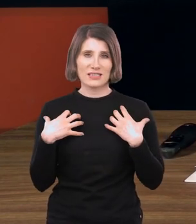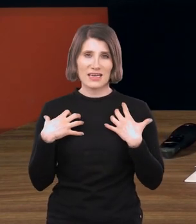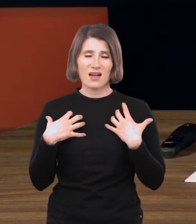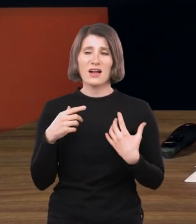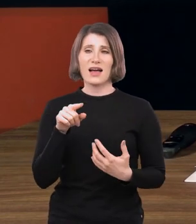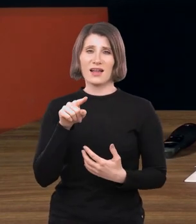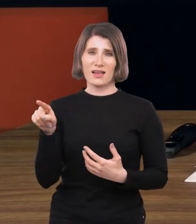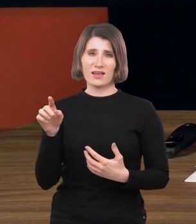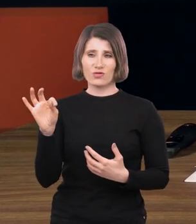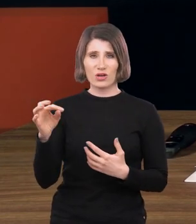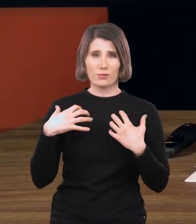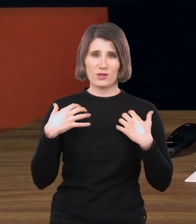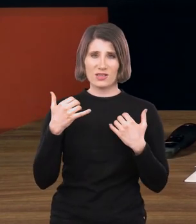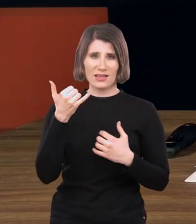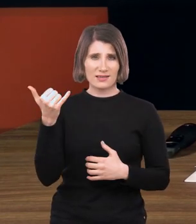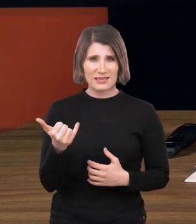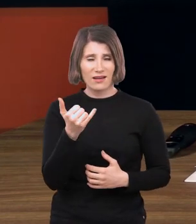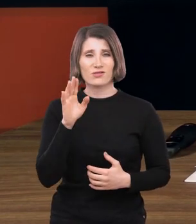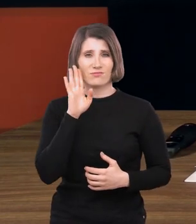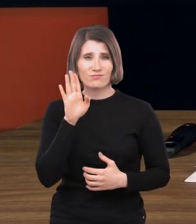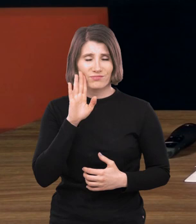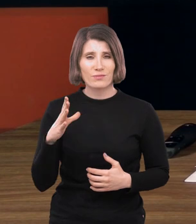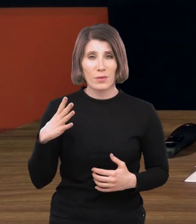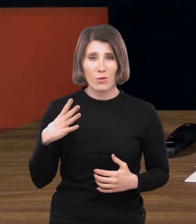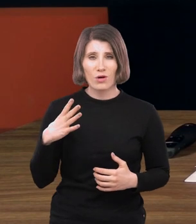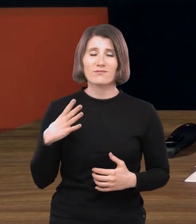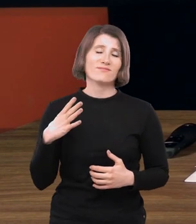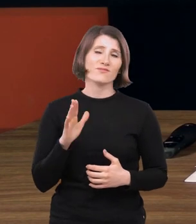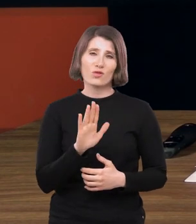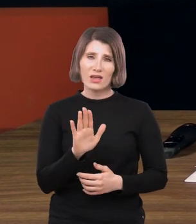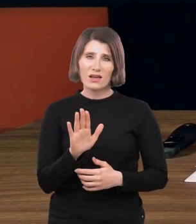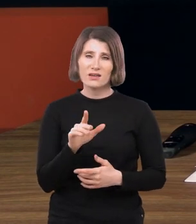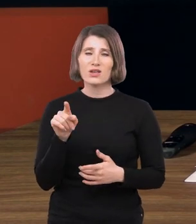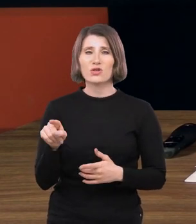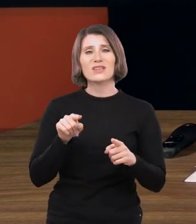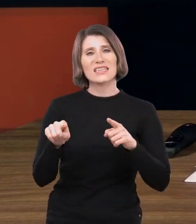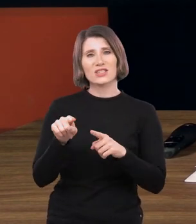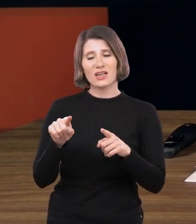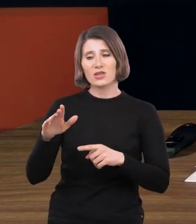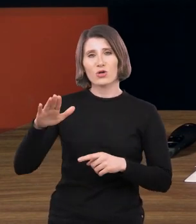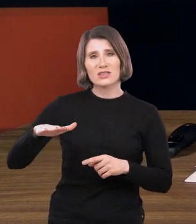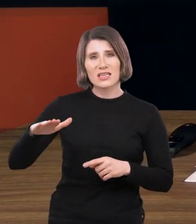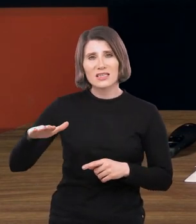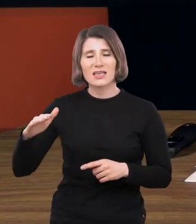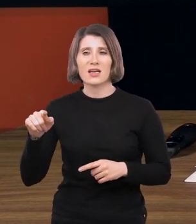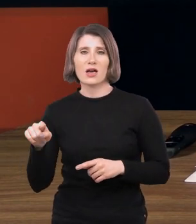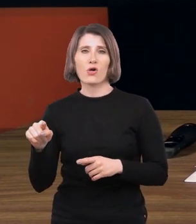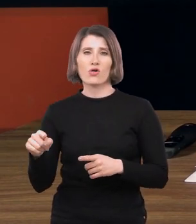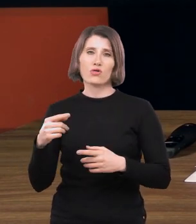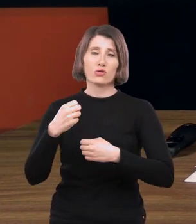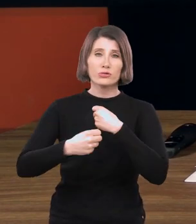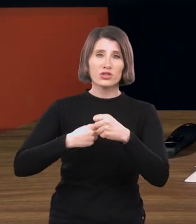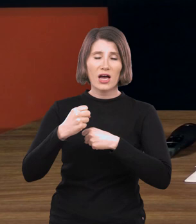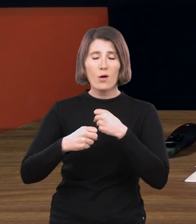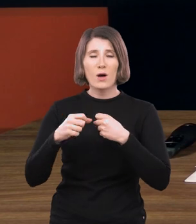nie zawsze tak wygląda. W zależności od tego, jak dziecko funkcjonuje, jaki jest poziom jego funkcjonowania, jaki ma